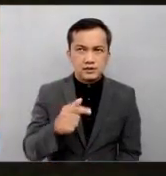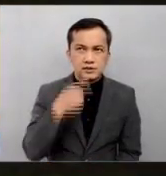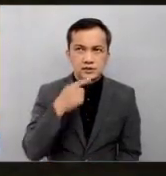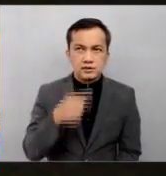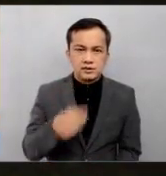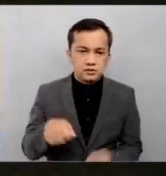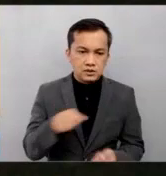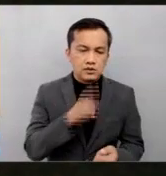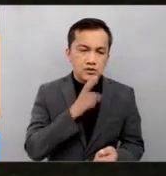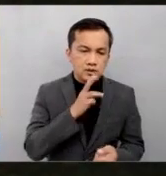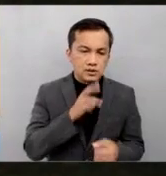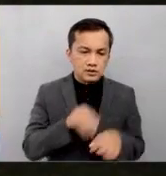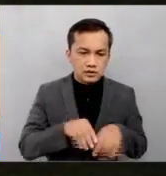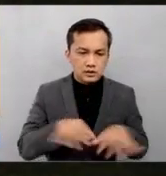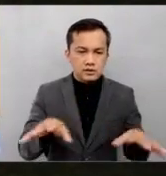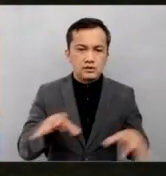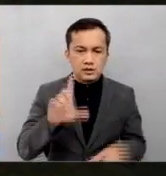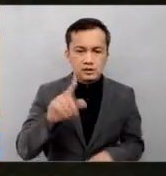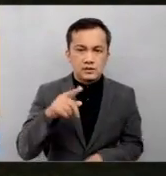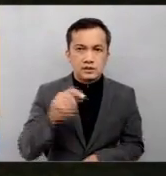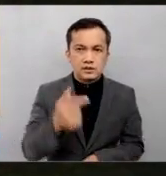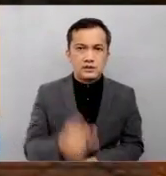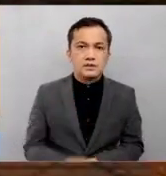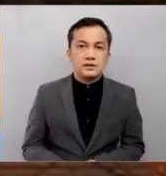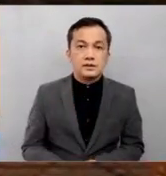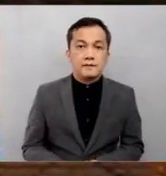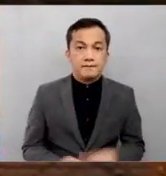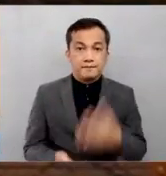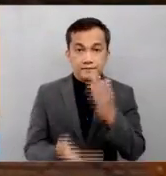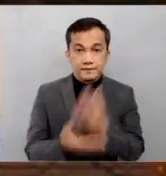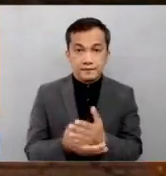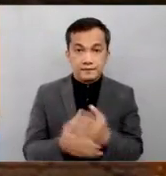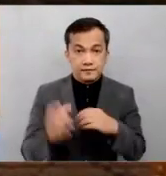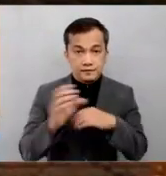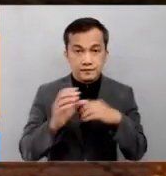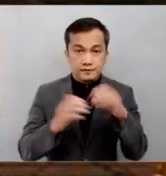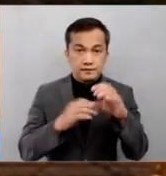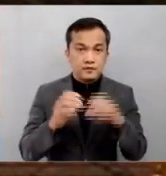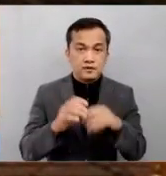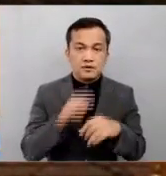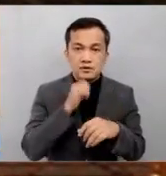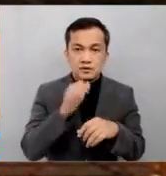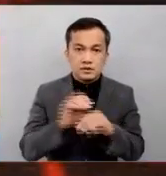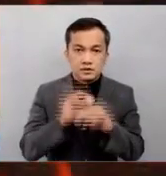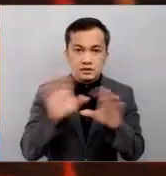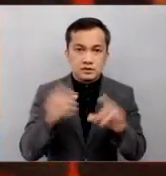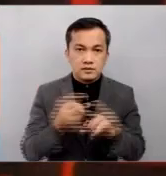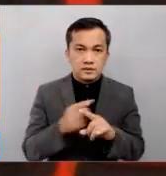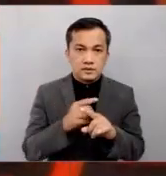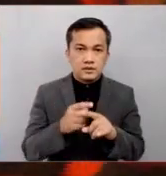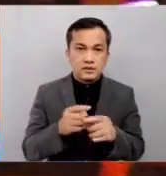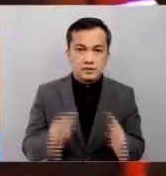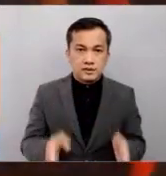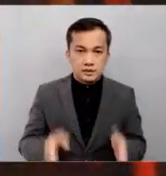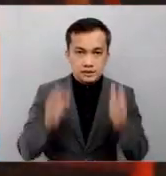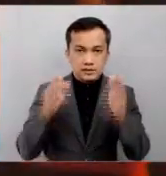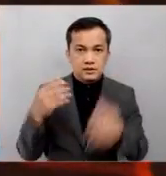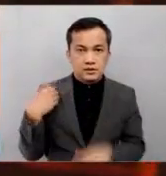LPG. Tigil muna ang construction hanggat wala pang clearance ulit mula sa building official at ng BFP.